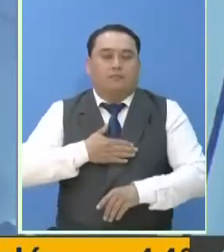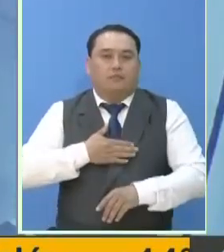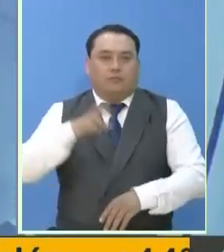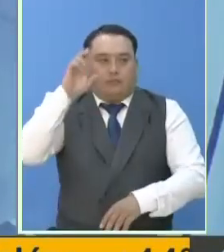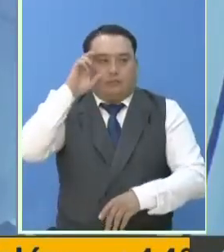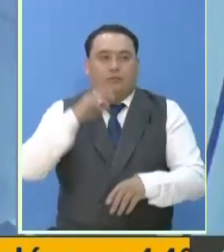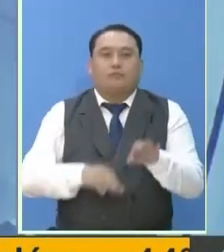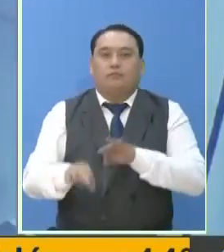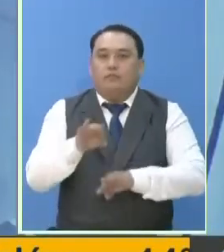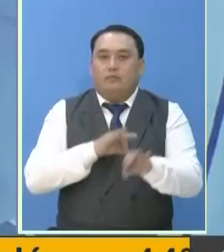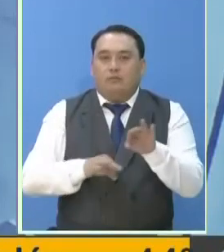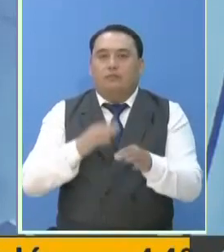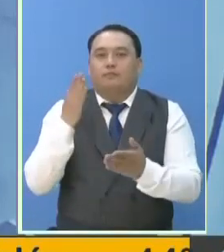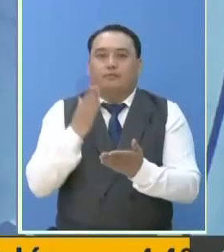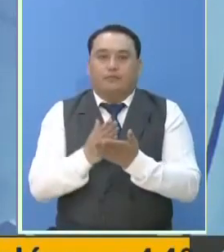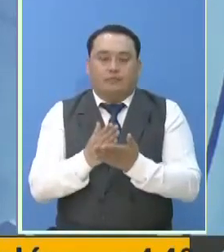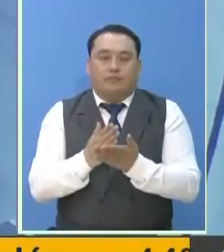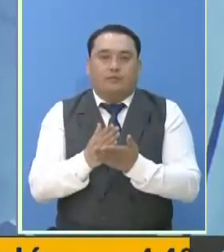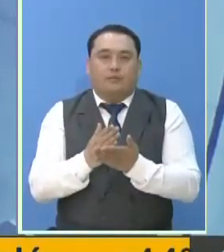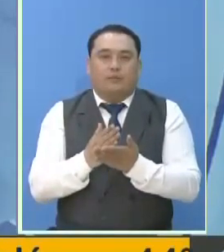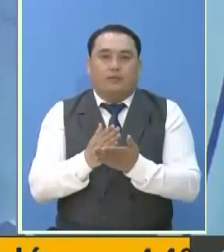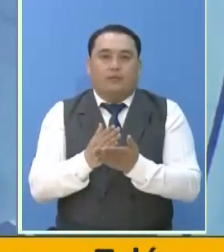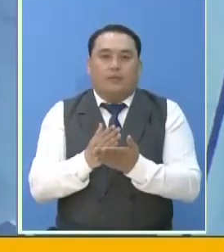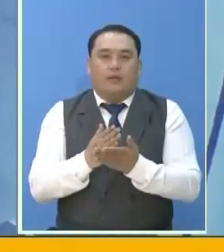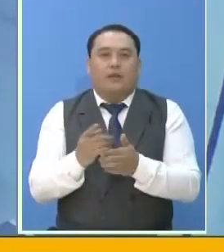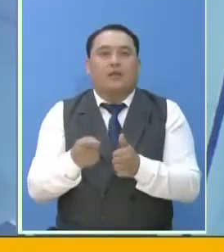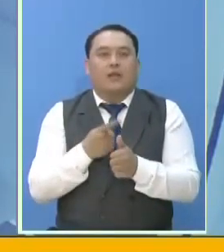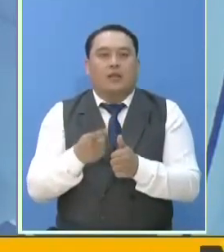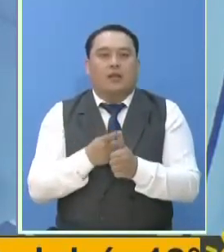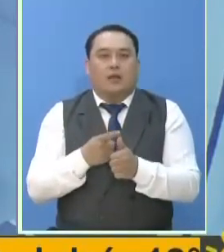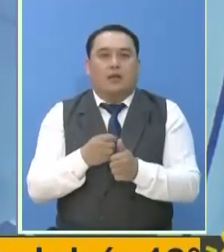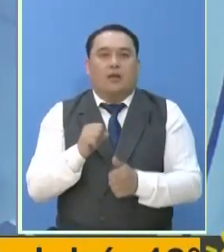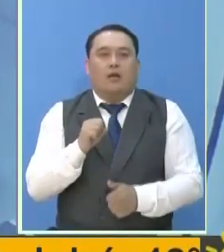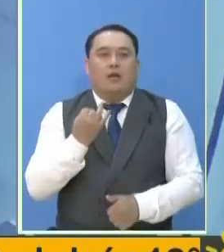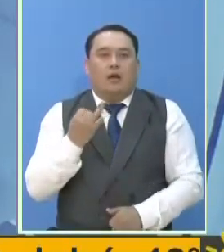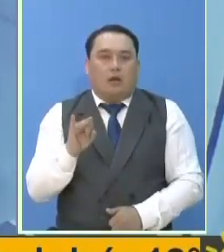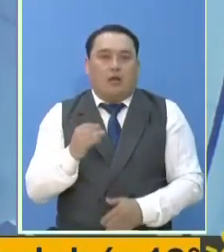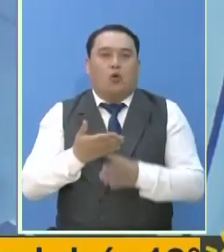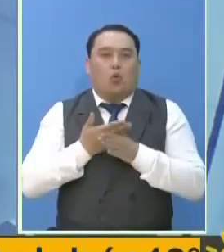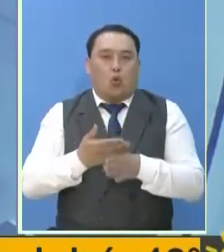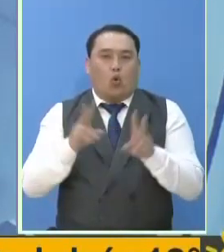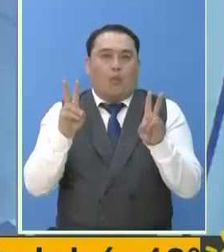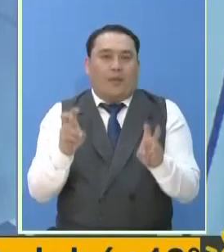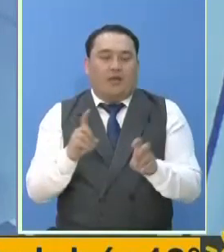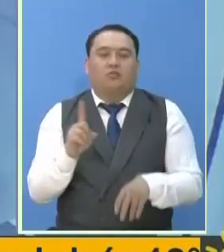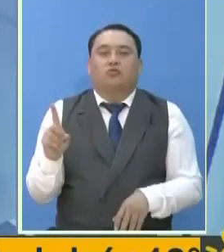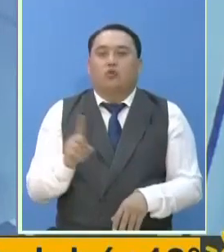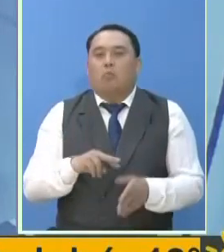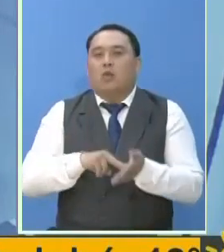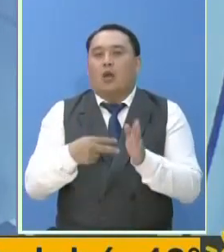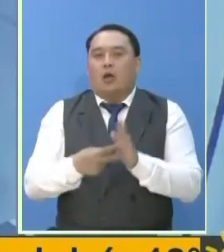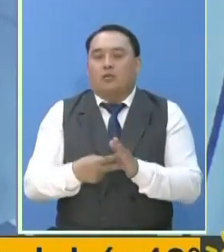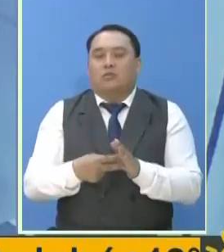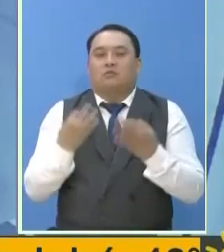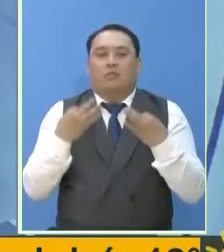агентством в проекте разрабатывается проект, который называется «Айкумек». Планируется, что все